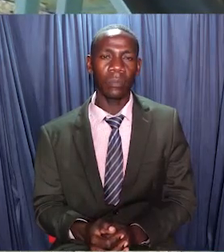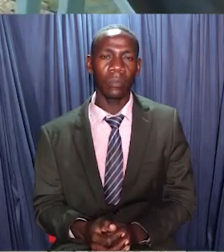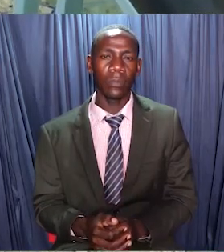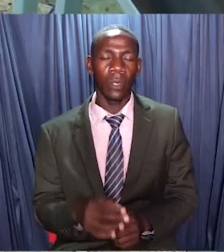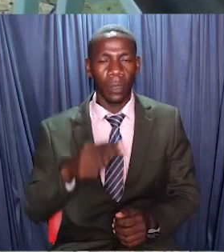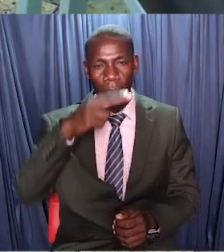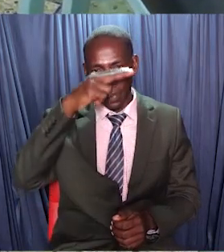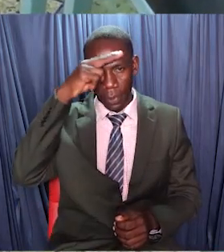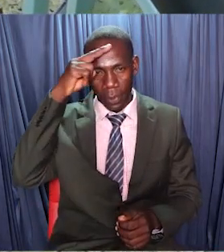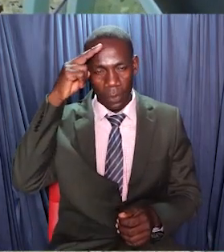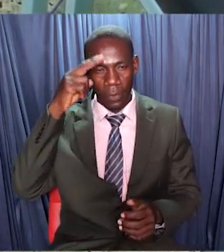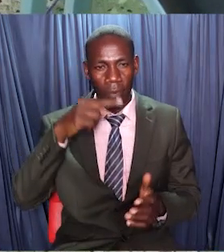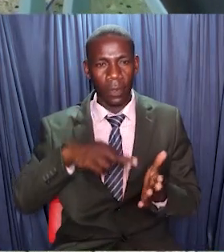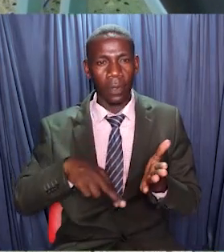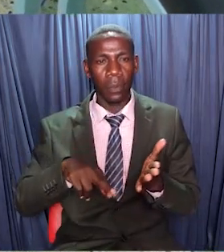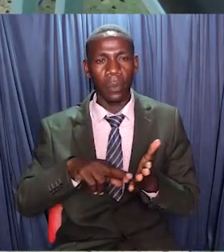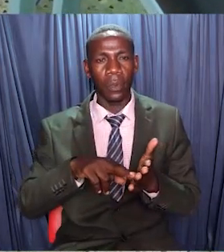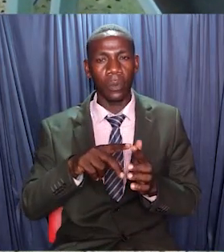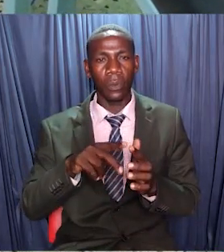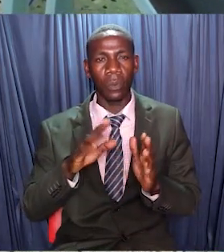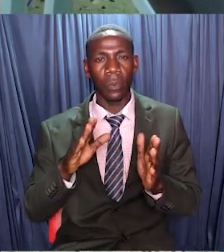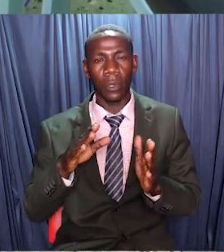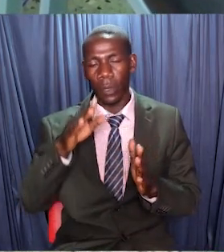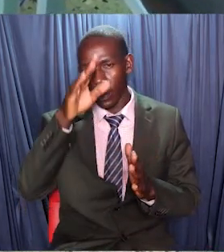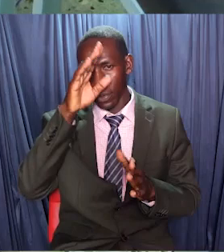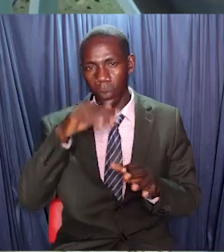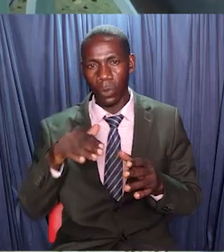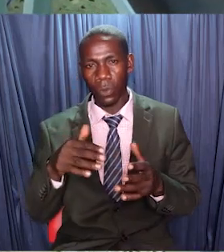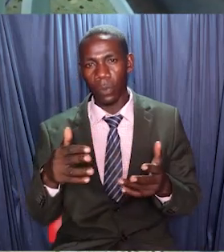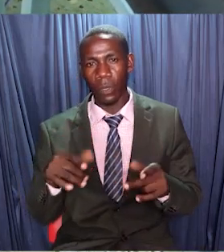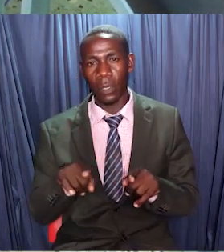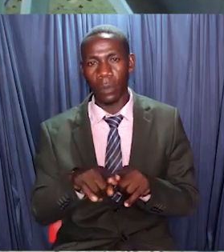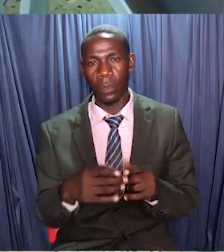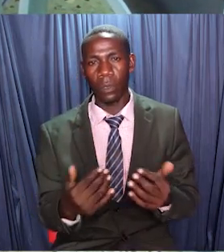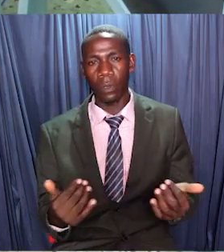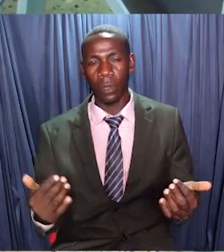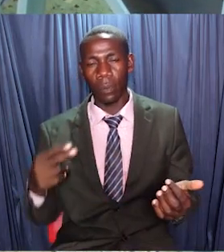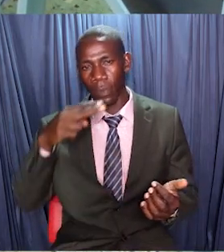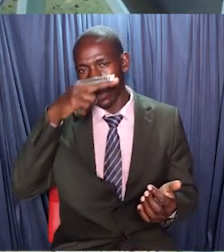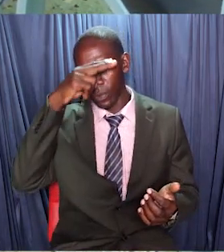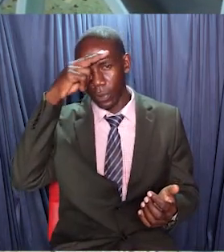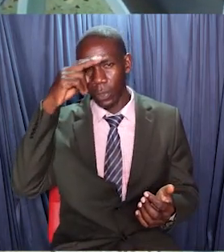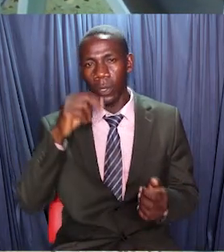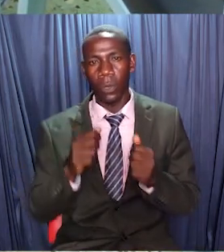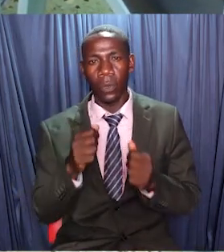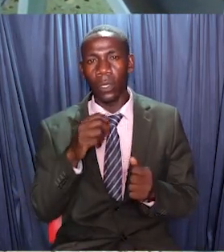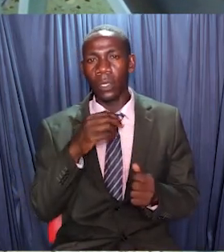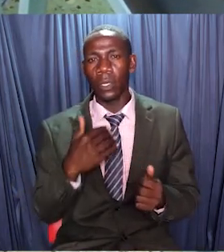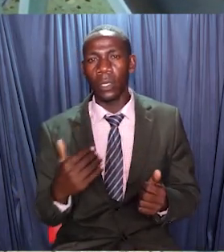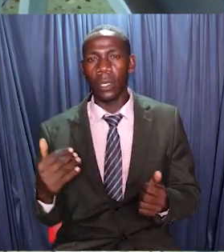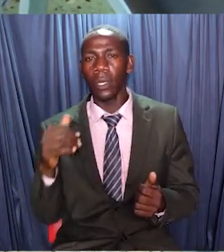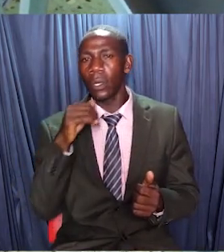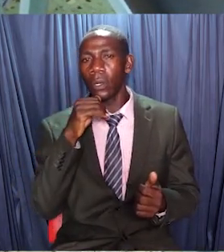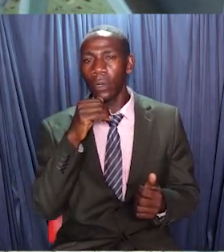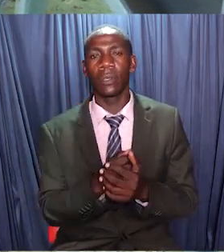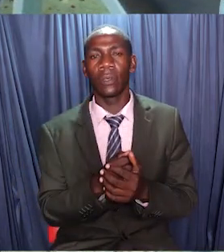Ni kwa ajili ya kurudiwa mwastahili Mungu awatendea kama wana. Maana ni mwana yupi asirudiwa